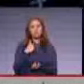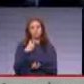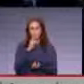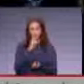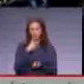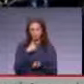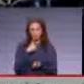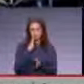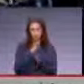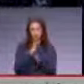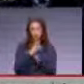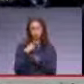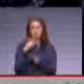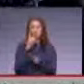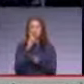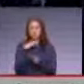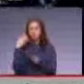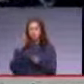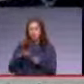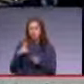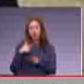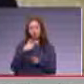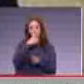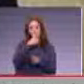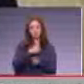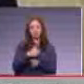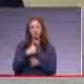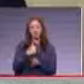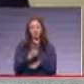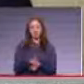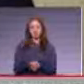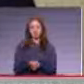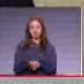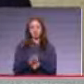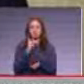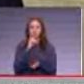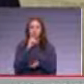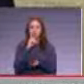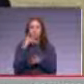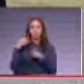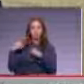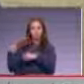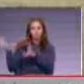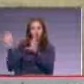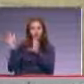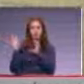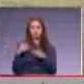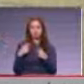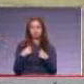الام. اسالوني انا على الام. انا من يوم ما راحت امي